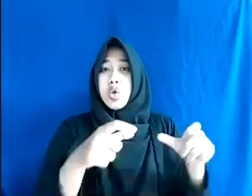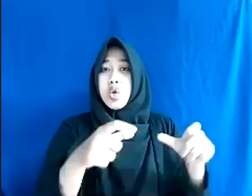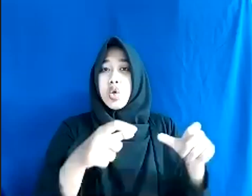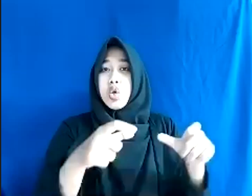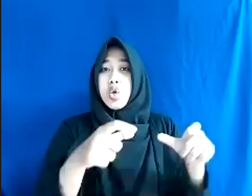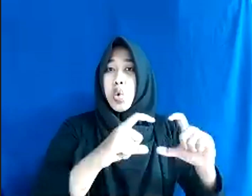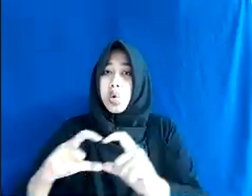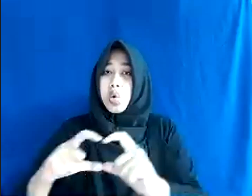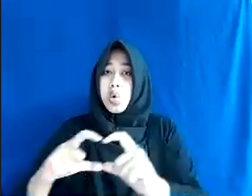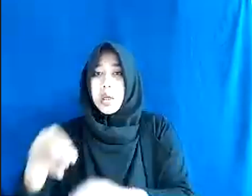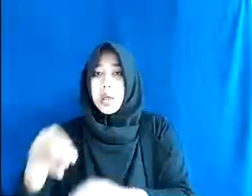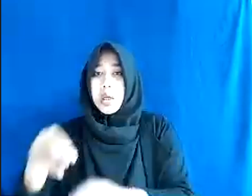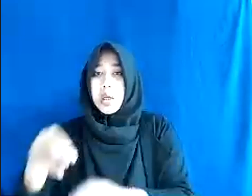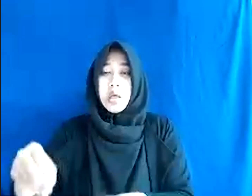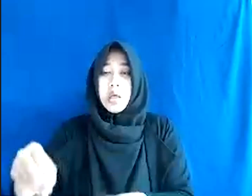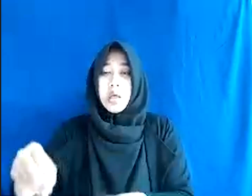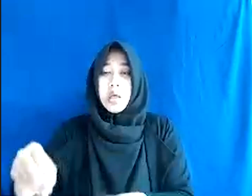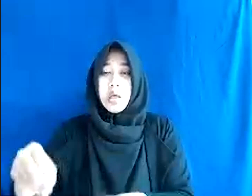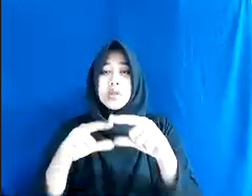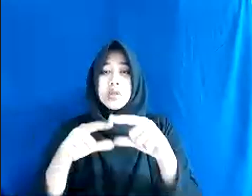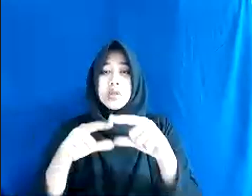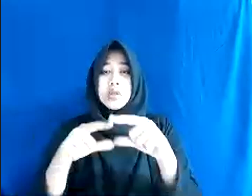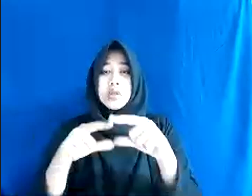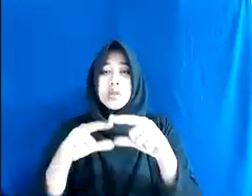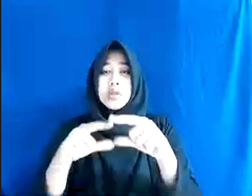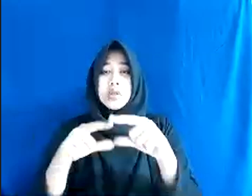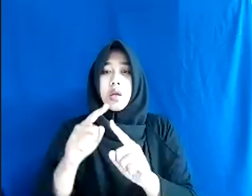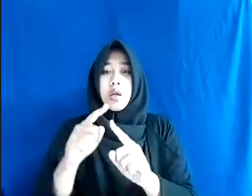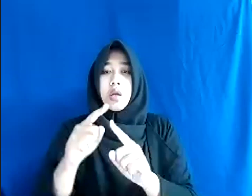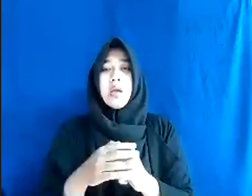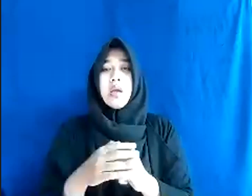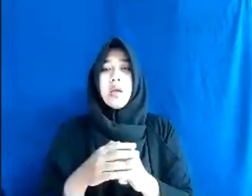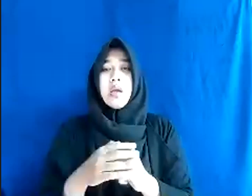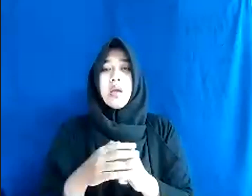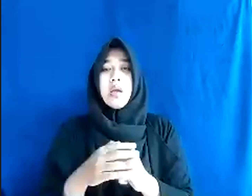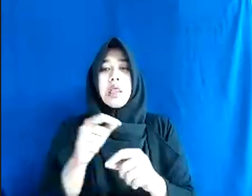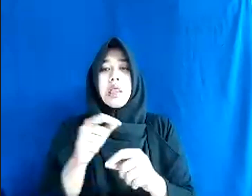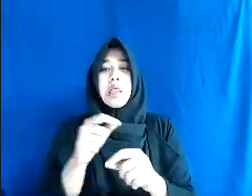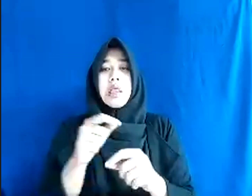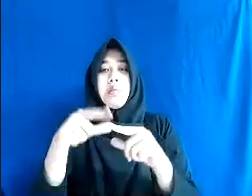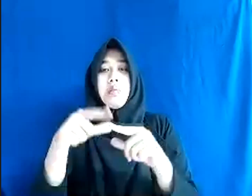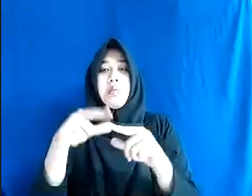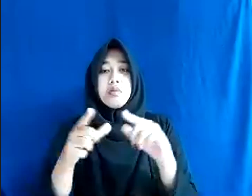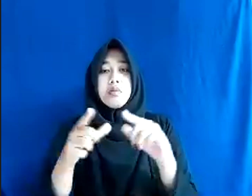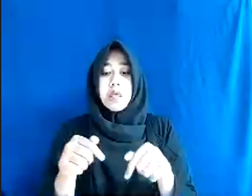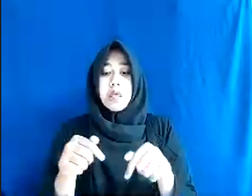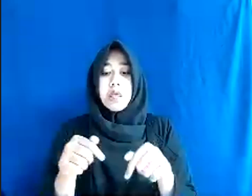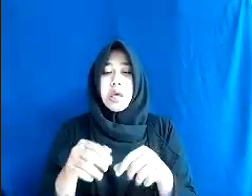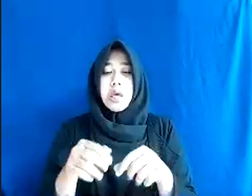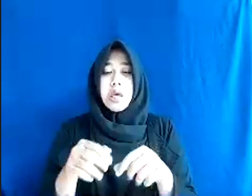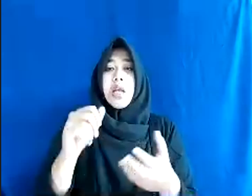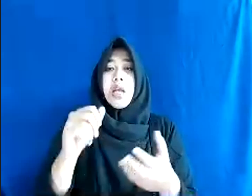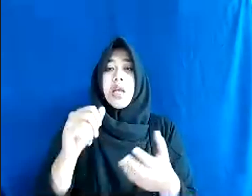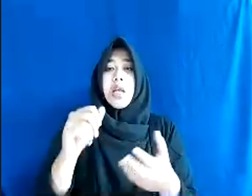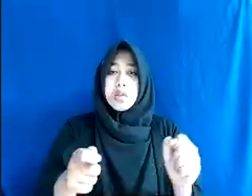yang terjadi hari ini rusak, mereka harus menyingkir. Satu desa, makam desa itu harus ditanami sawit karena masuk dalam